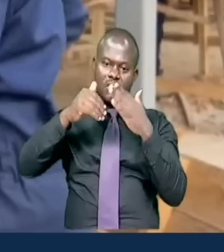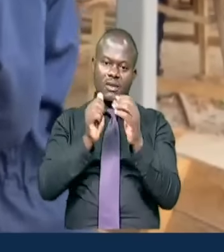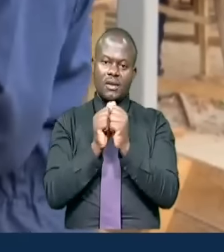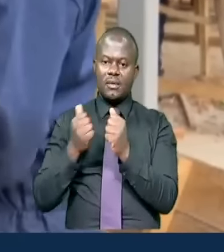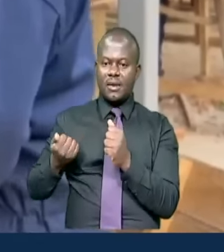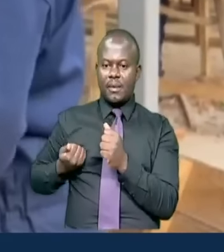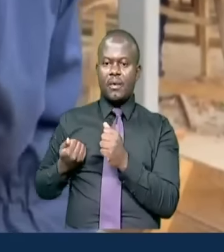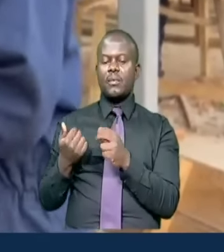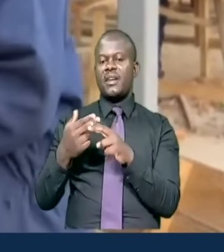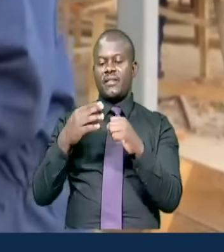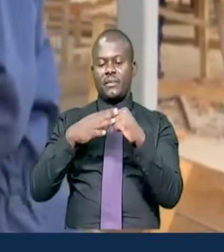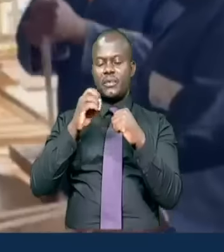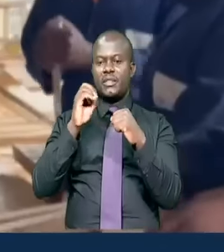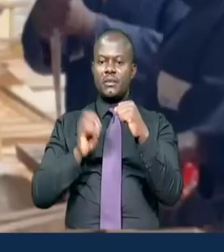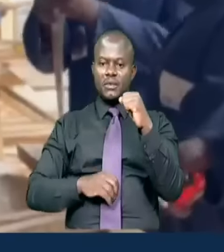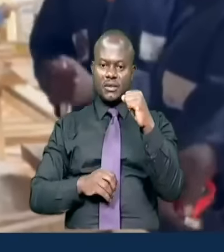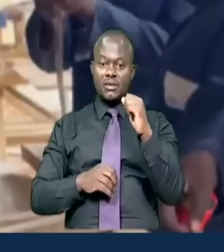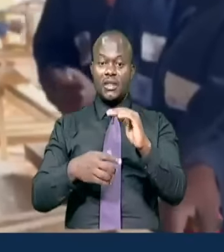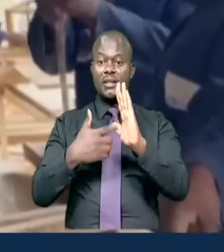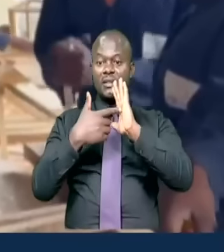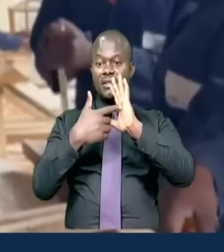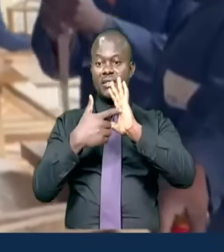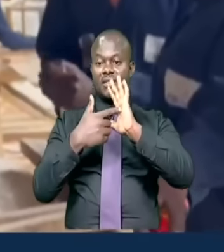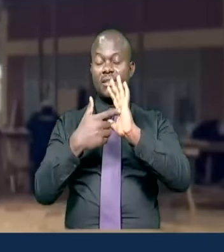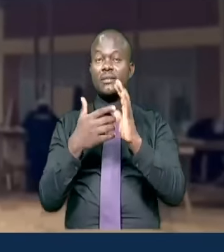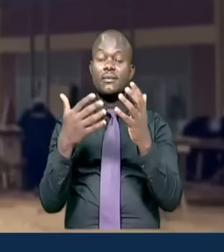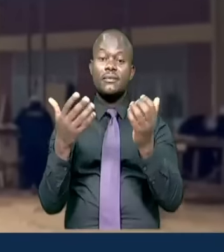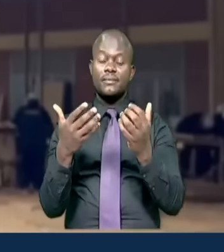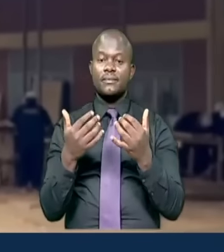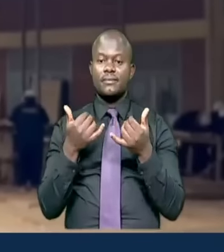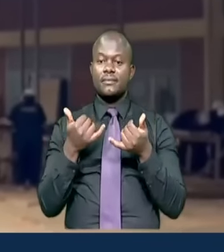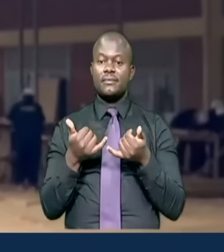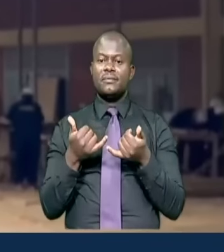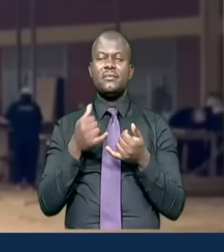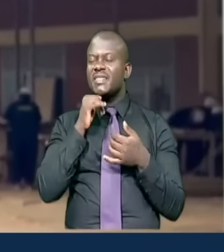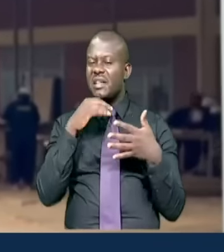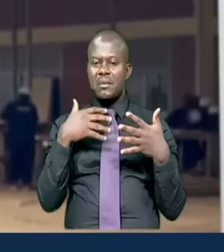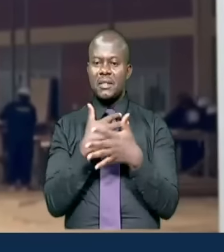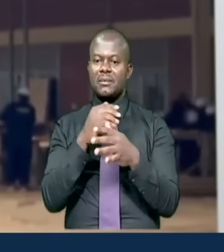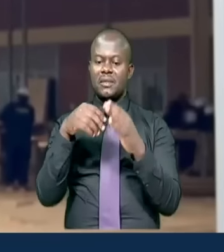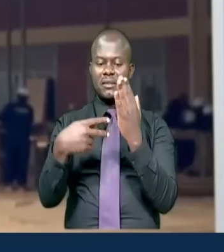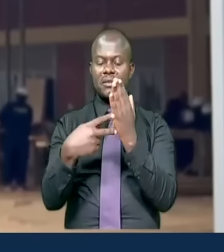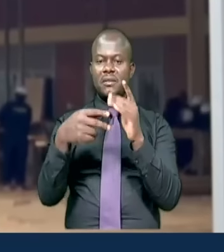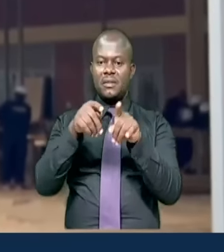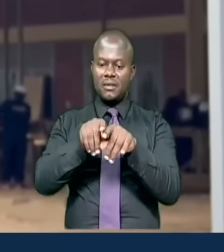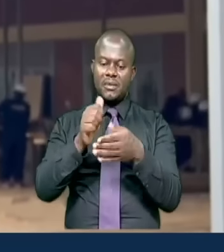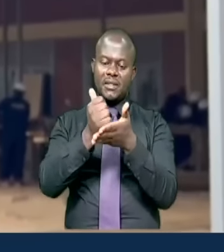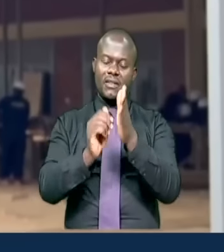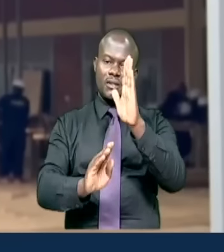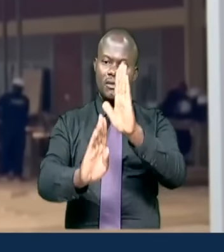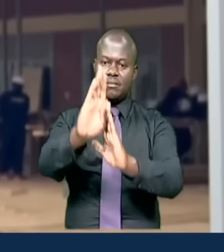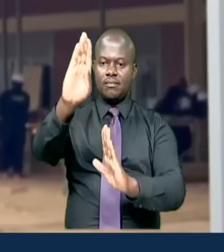abakobwa bagize 90% ni ikimenyetso kigaragaza ko noneho bitinyutse bakagana imyuga nk'isoko yo kwiteza